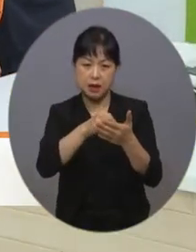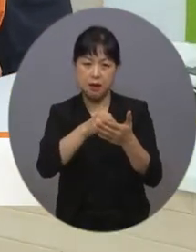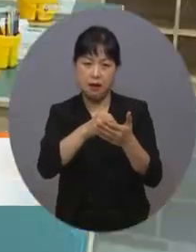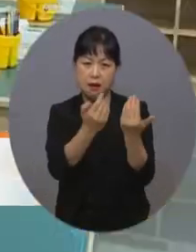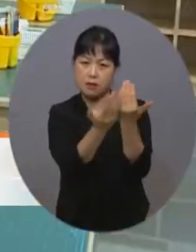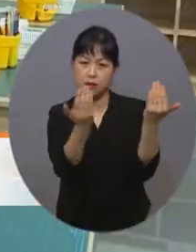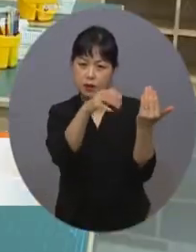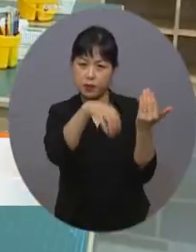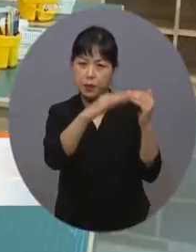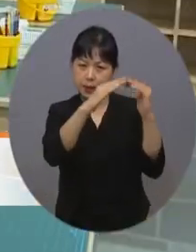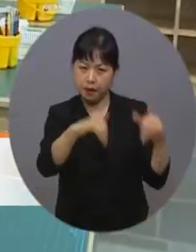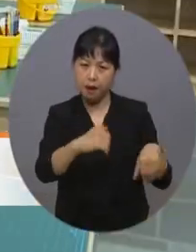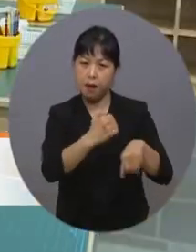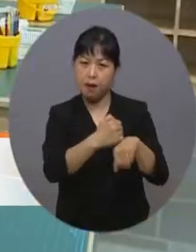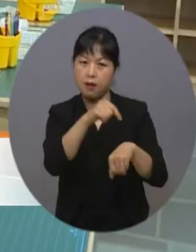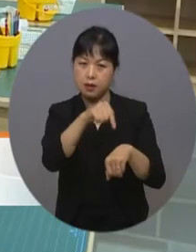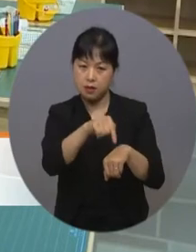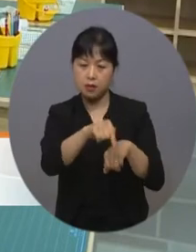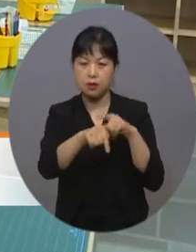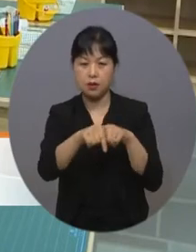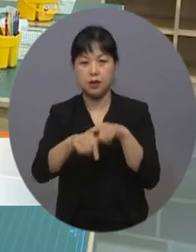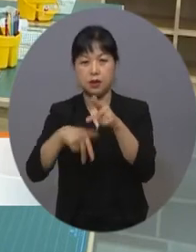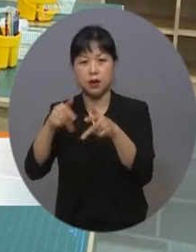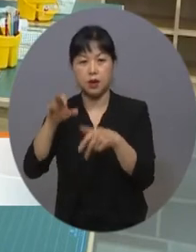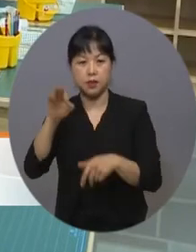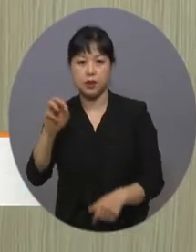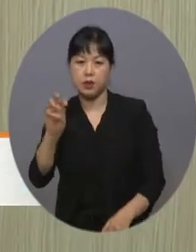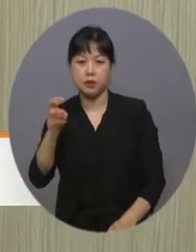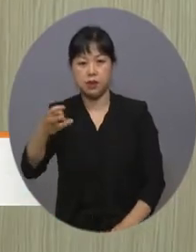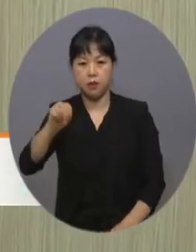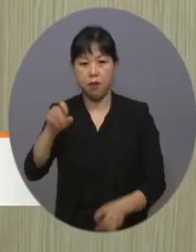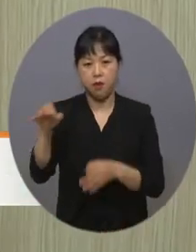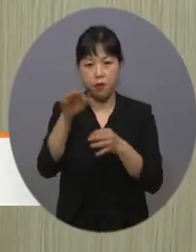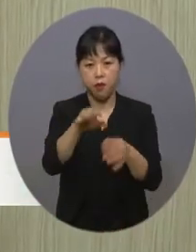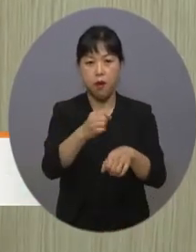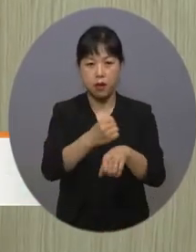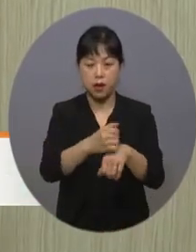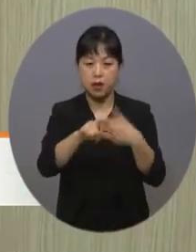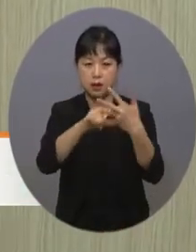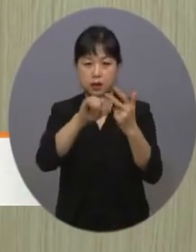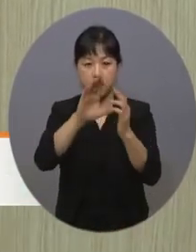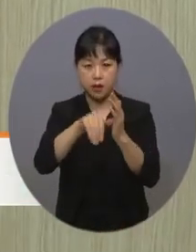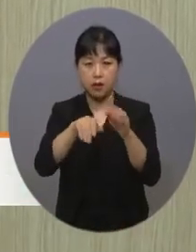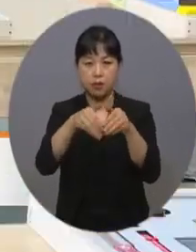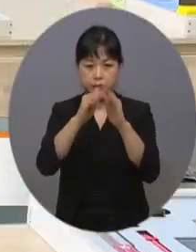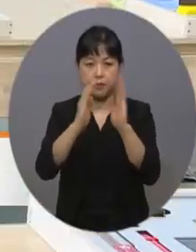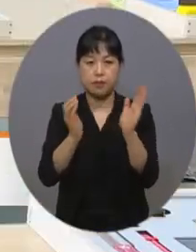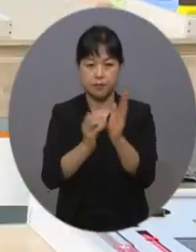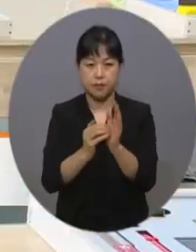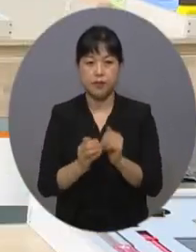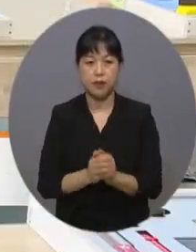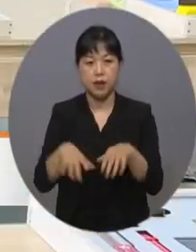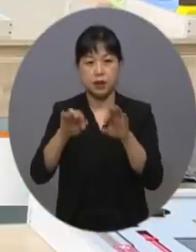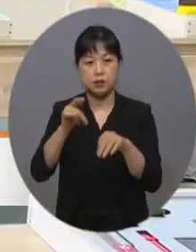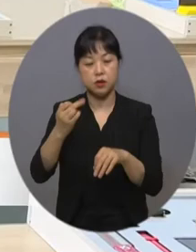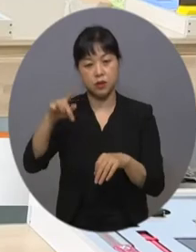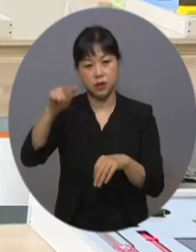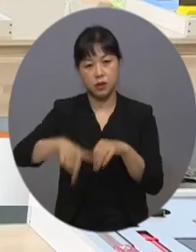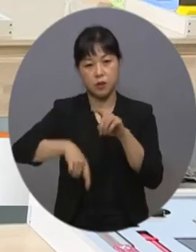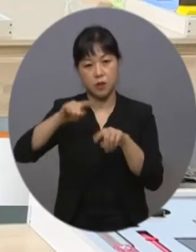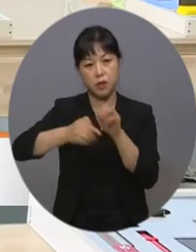철거하고 해당 부지에 총 사업비 30억 원을 투입해 지난 7월 준공했습니다. 김종식